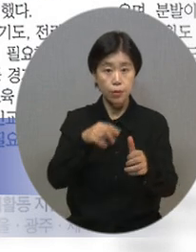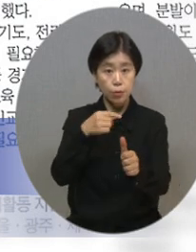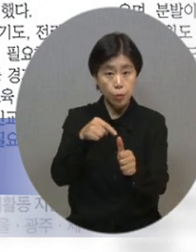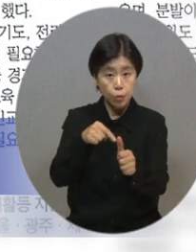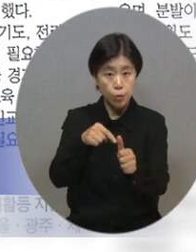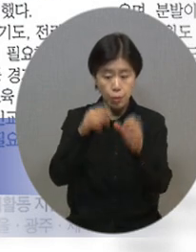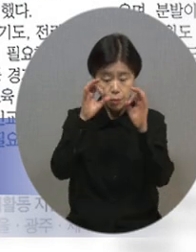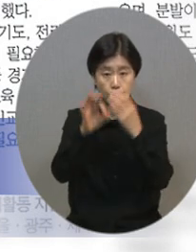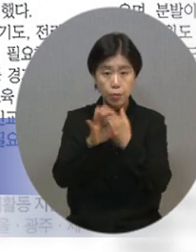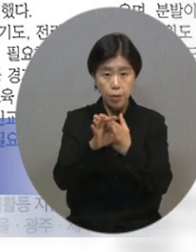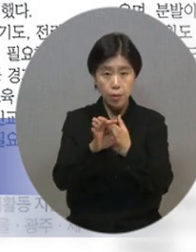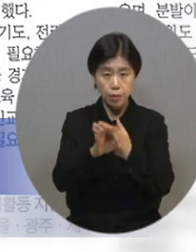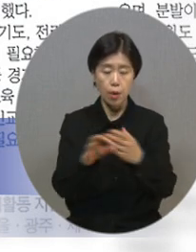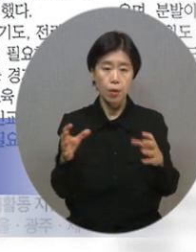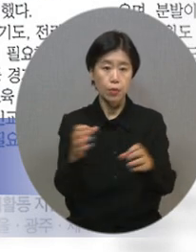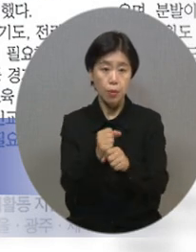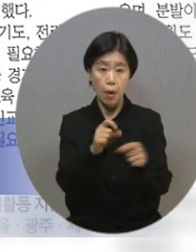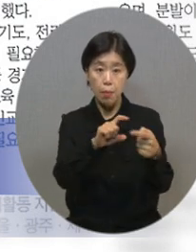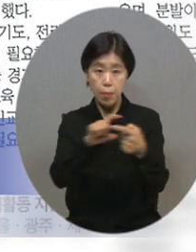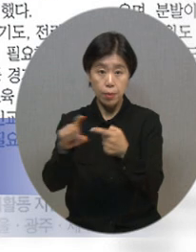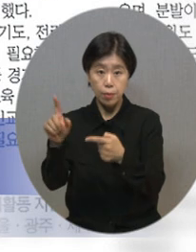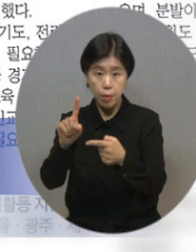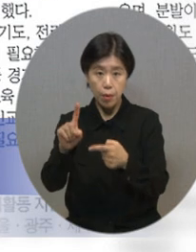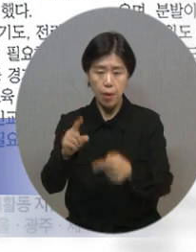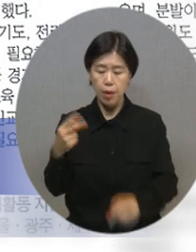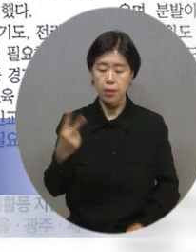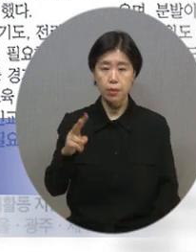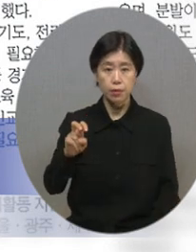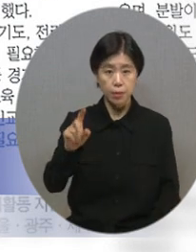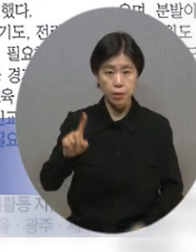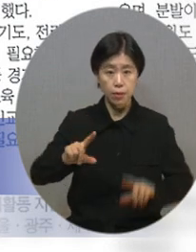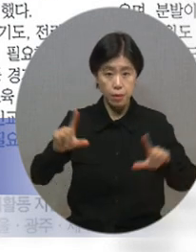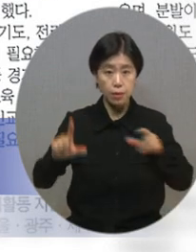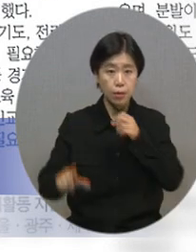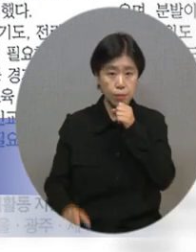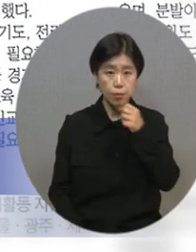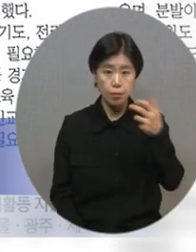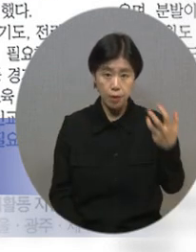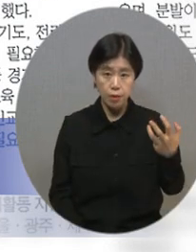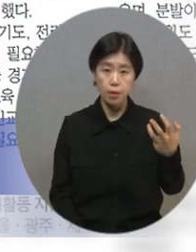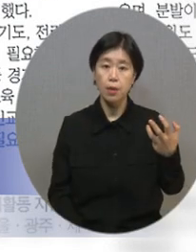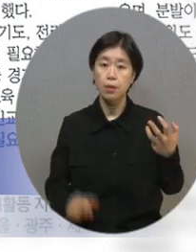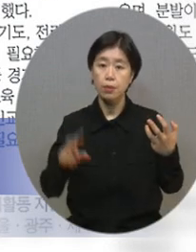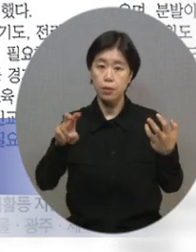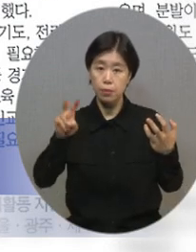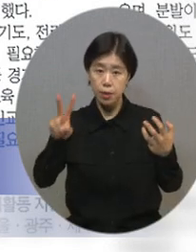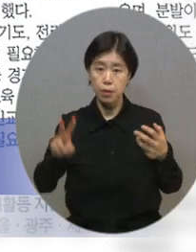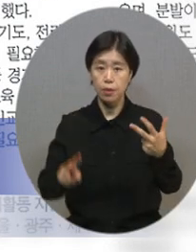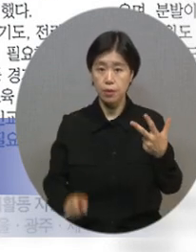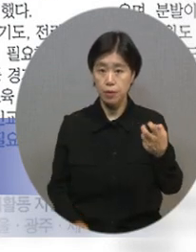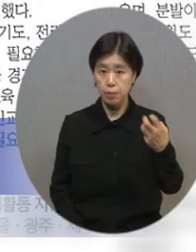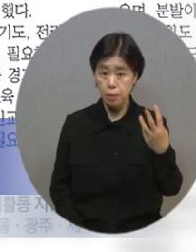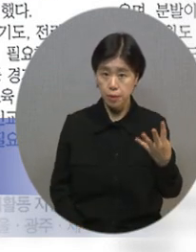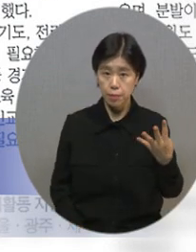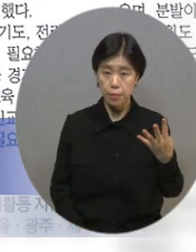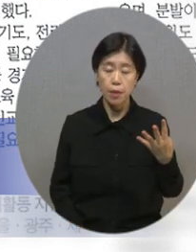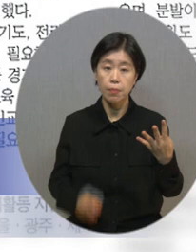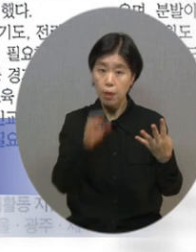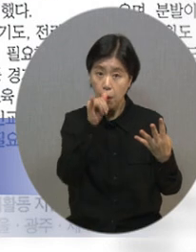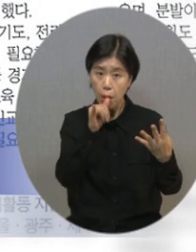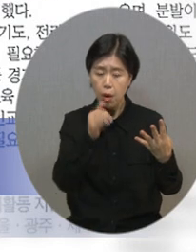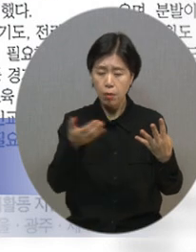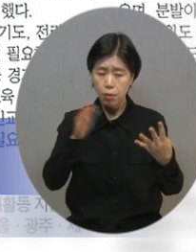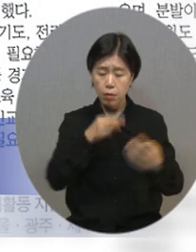수준 평균이 지난 2021년 80점 22년 73점 23년 64점으로